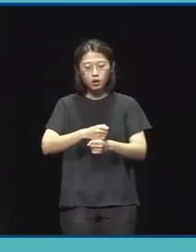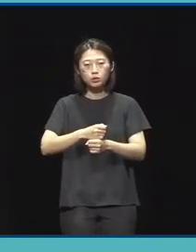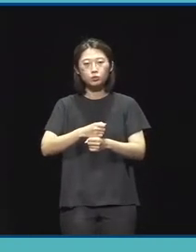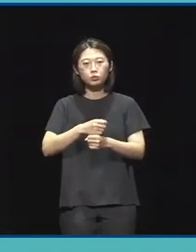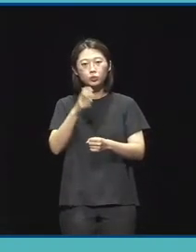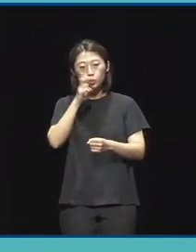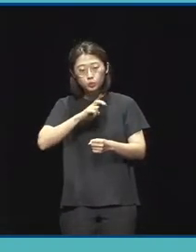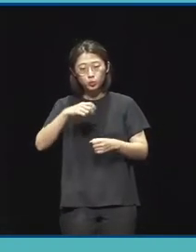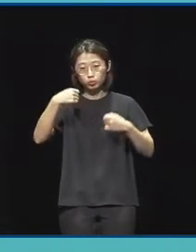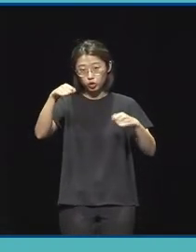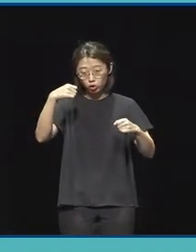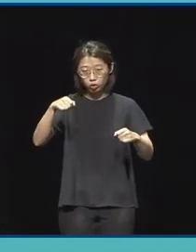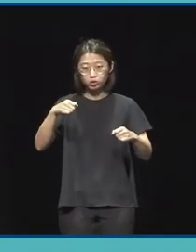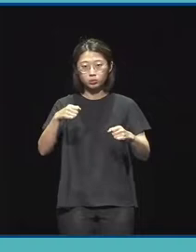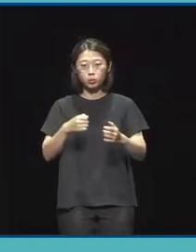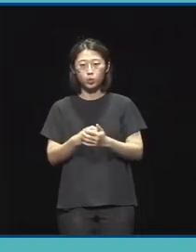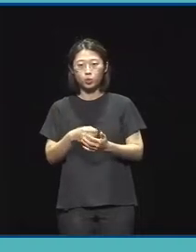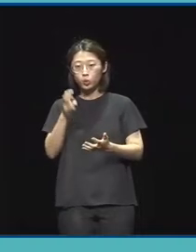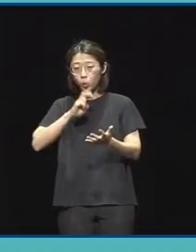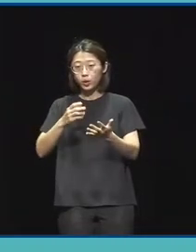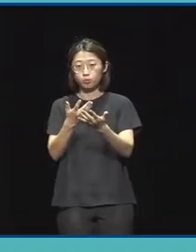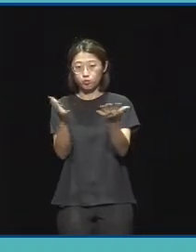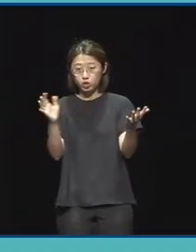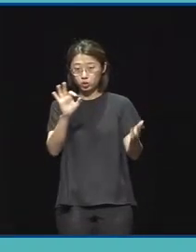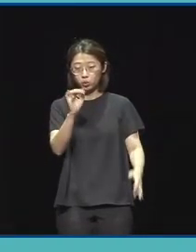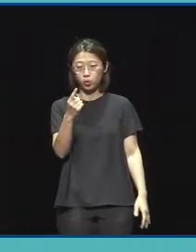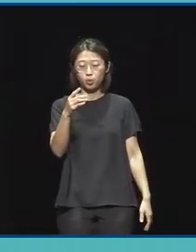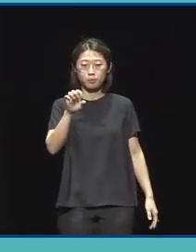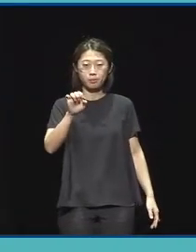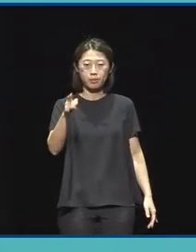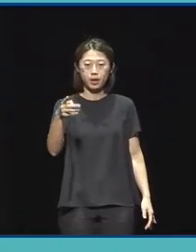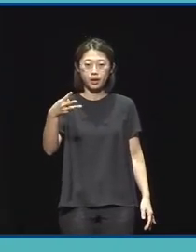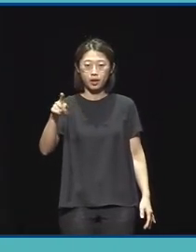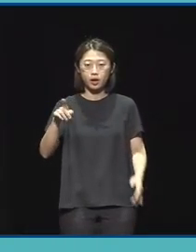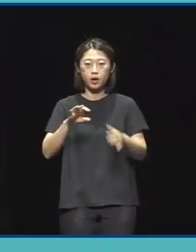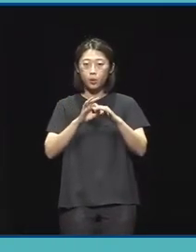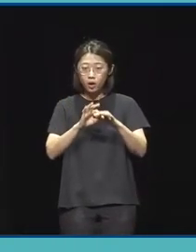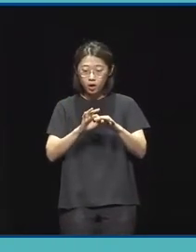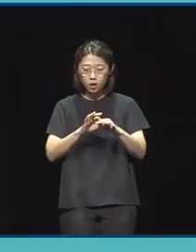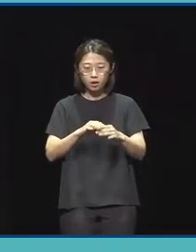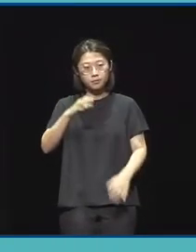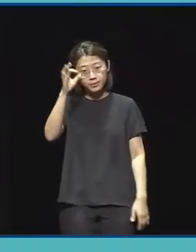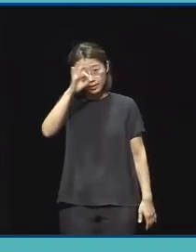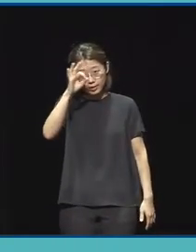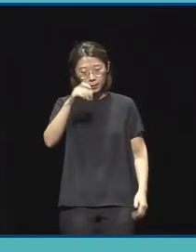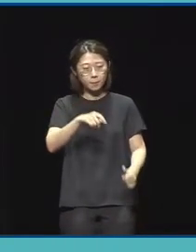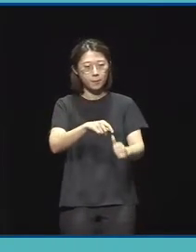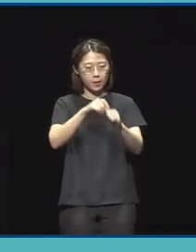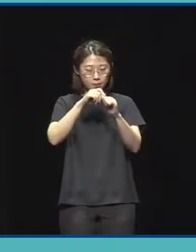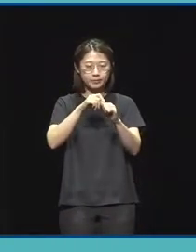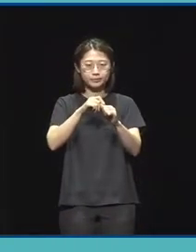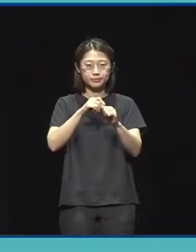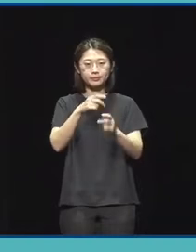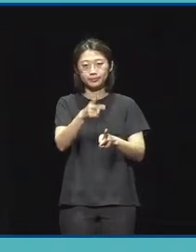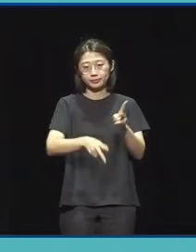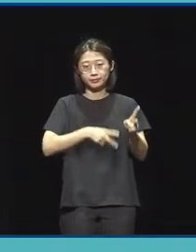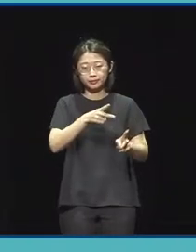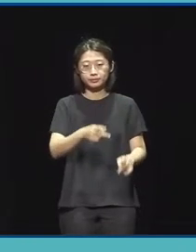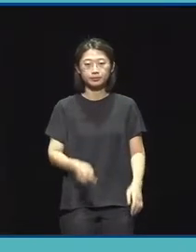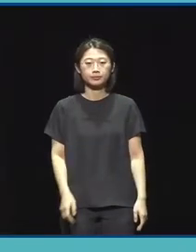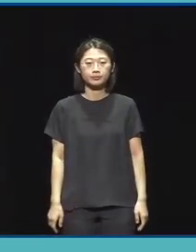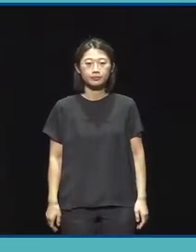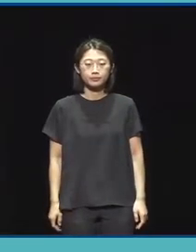음악 창작 오페라 전통예술 분야의 우수 창작 작품들을 발굴하는 사업들이라고 보시면 되시겠구요